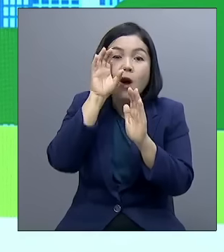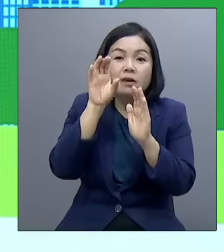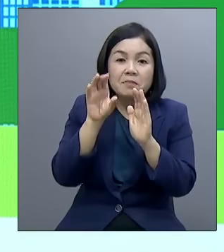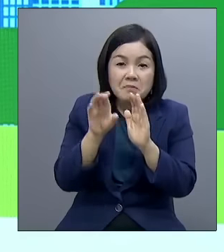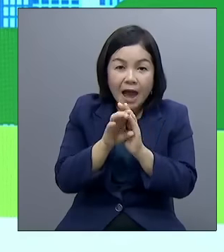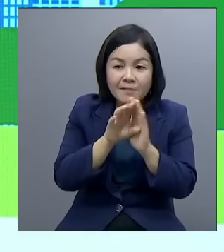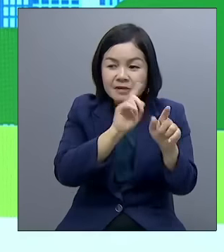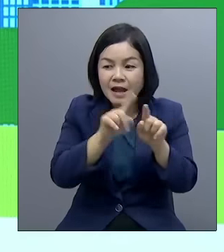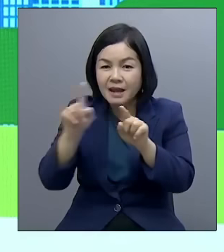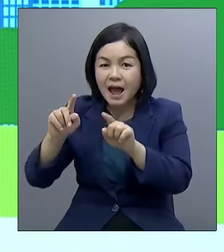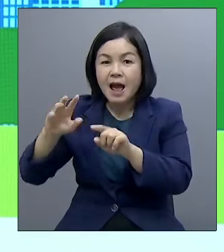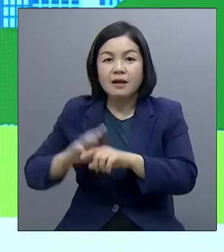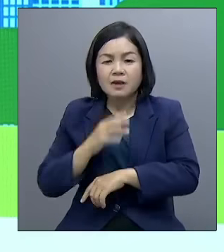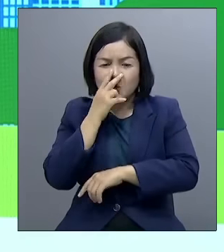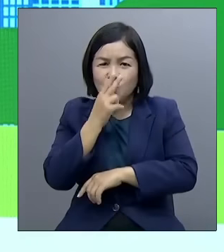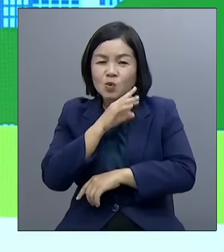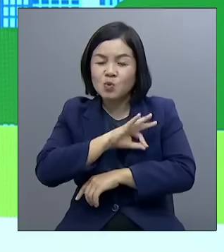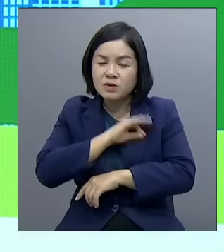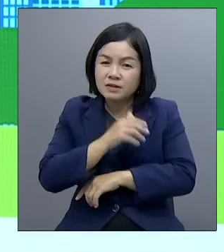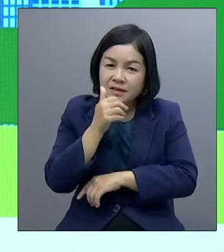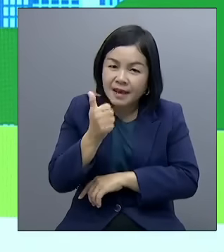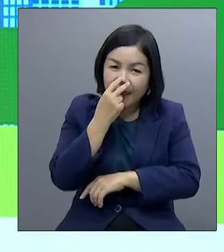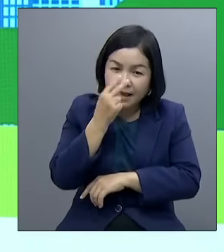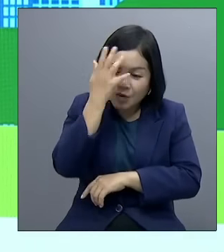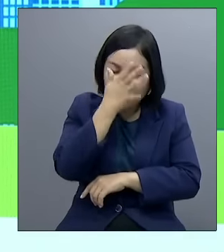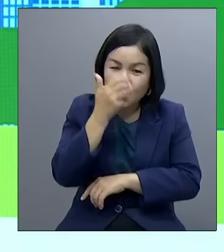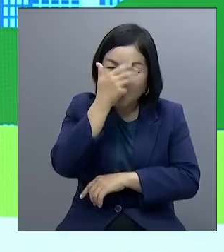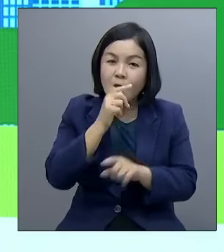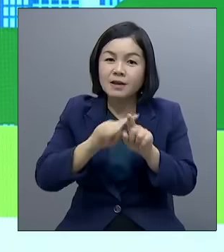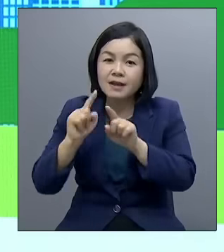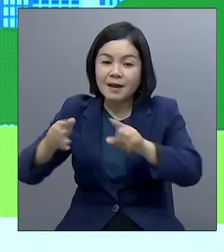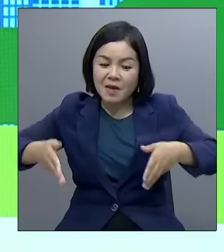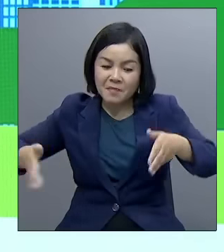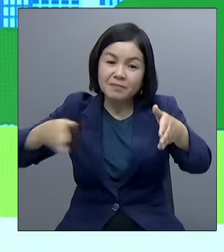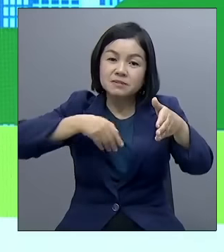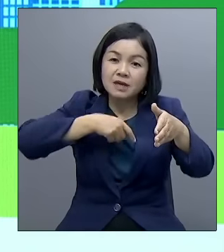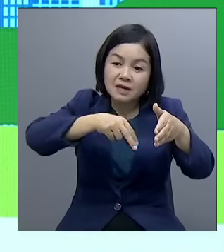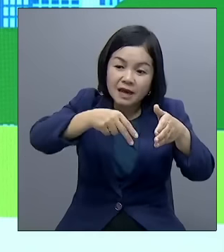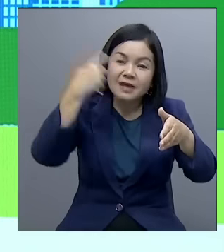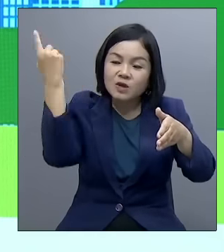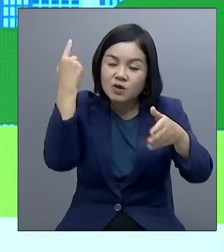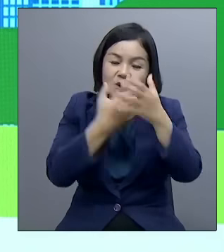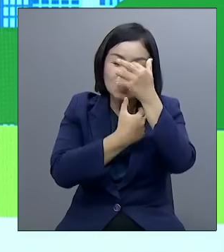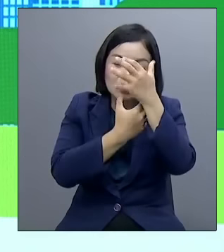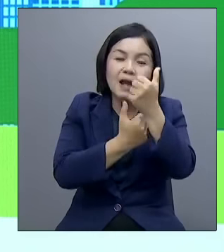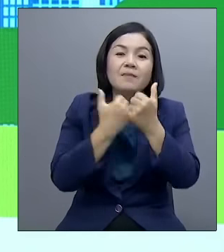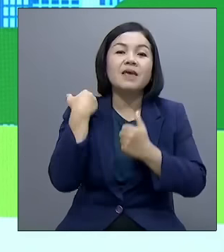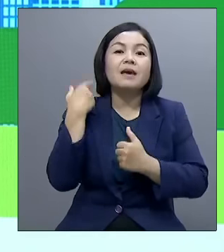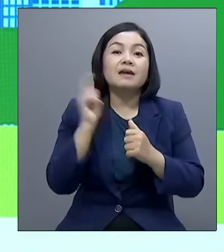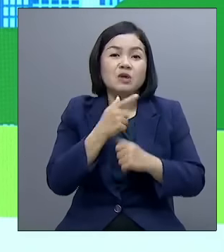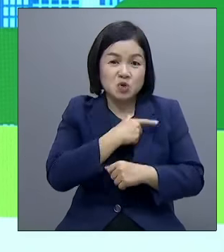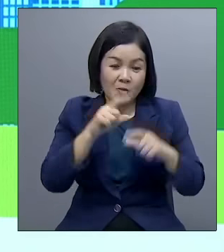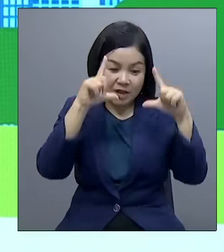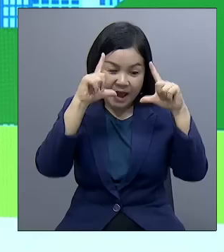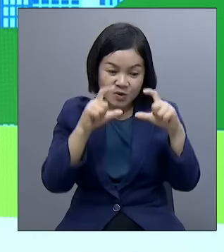ยากาศของเมืองให้รู้สึกเฟรนลี่ซิตี้มากขึ้นกระตุ้นการเดินย่านนะคะกระตุ้นการท่องเที่ยวชวนคนมาเช็คอินค่ะที่ส